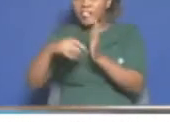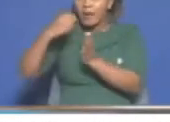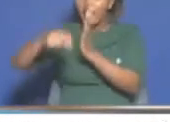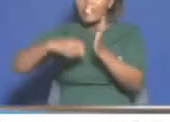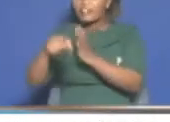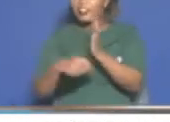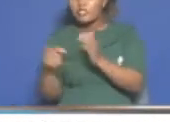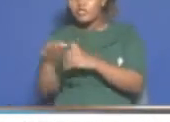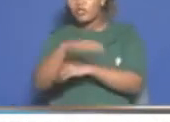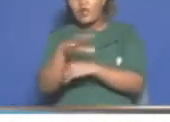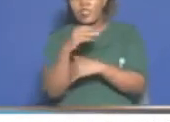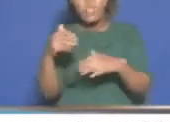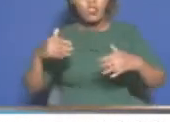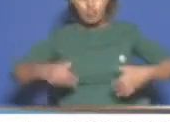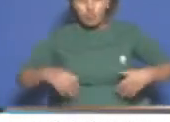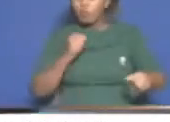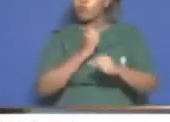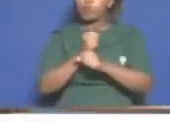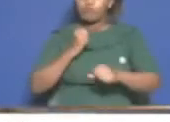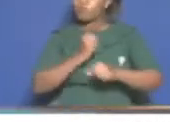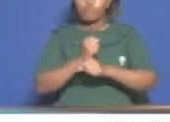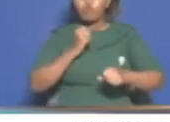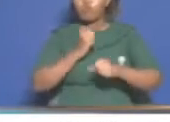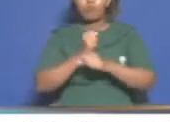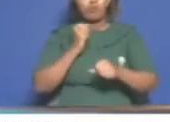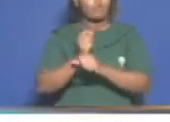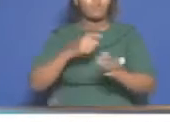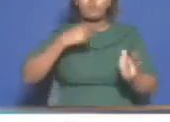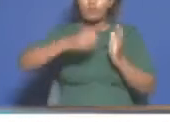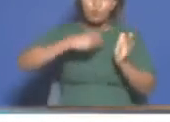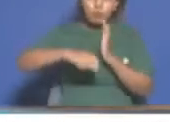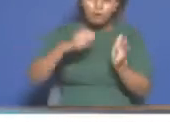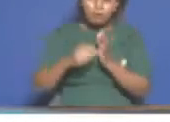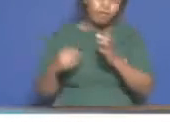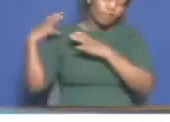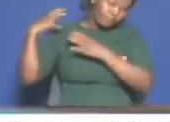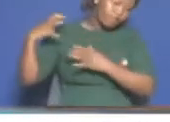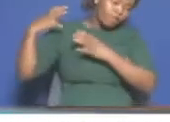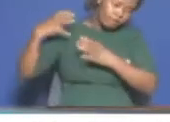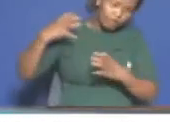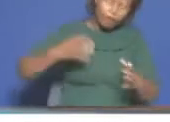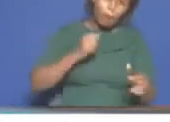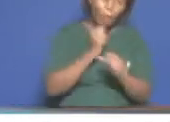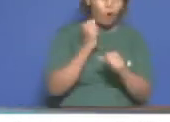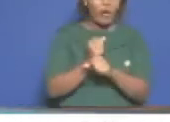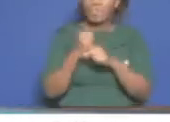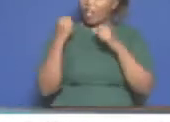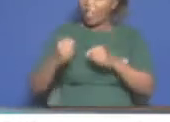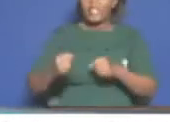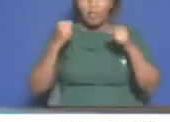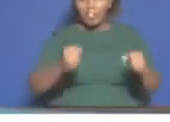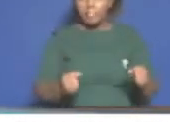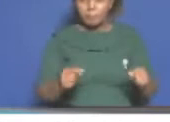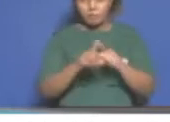vijana wametapaka wameenea katika viwanda, wanabeba magunia, wanafanya kazi za nguvu mingi. Na vijana wa